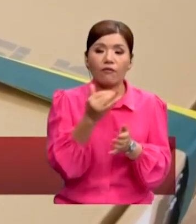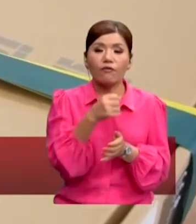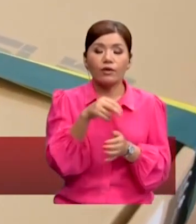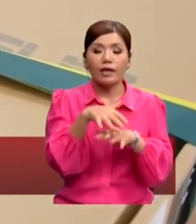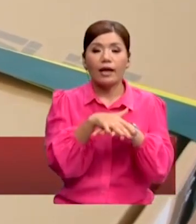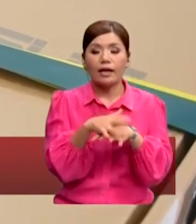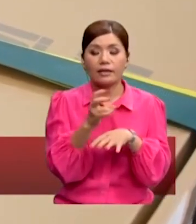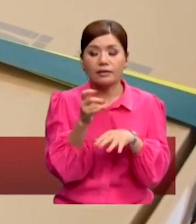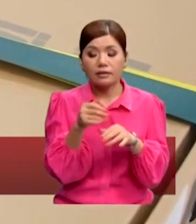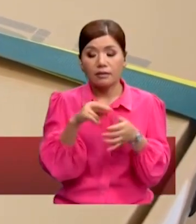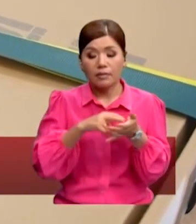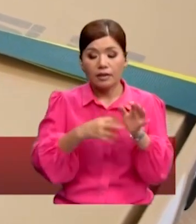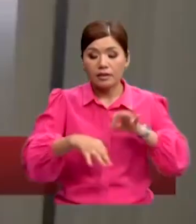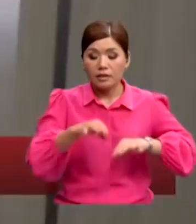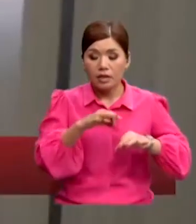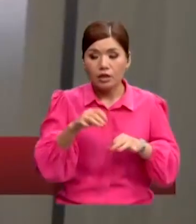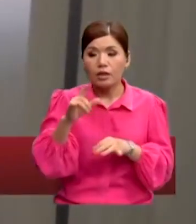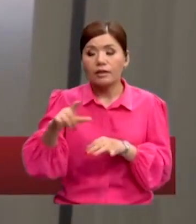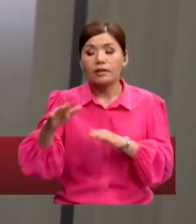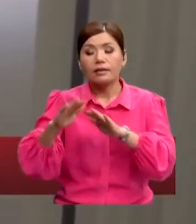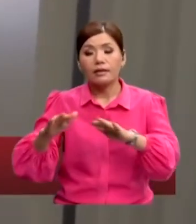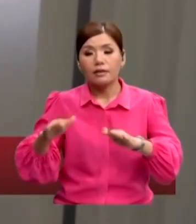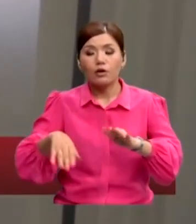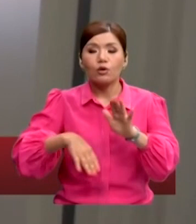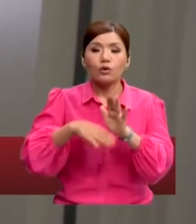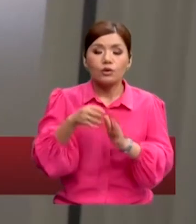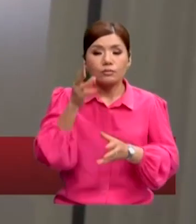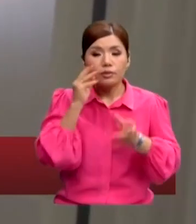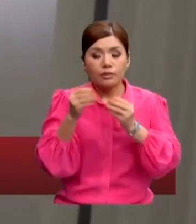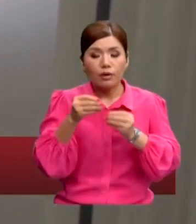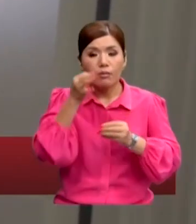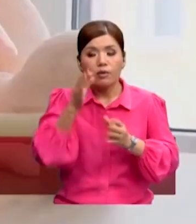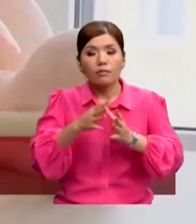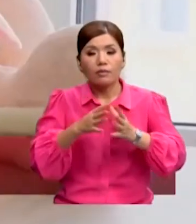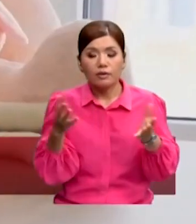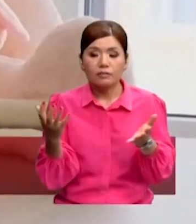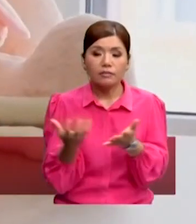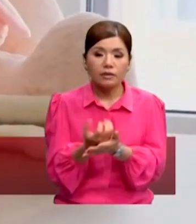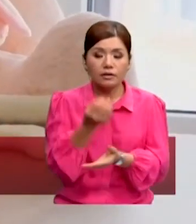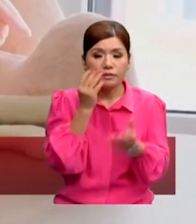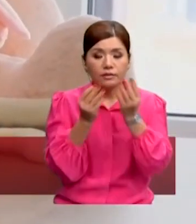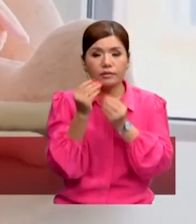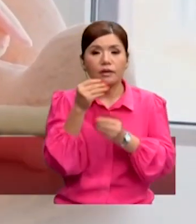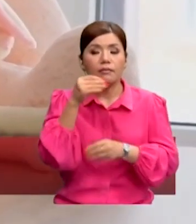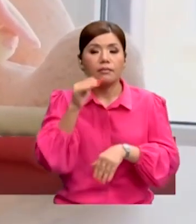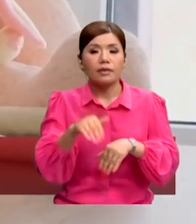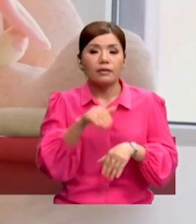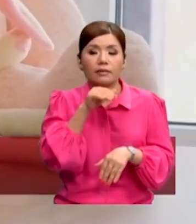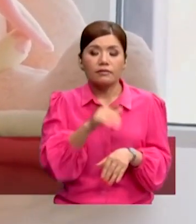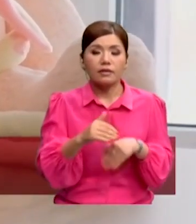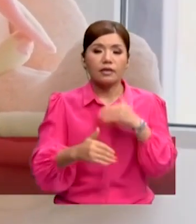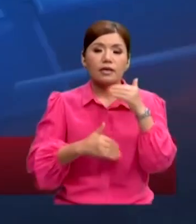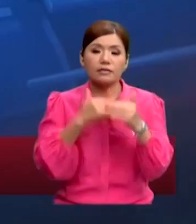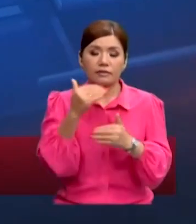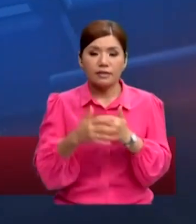«Халык». Благодаря проекту дети лучше адаптируются к самостоятельной жизни, получат больше возможностей для профессионального развития.